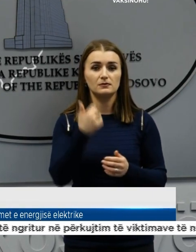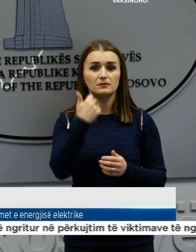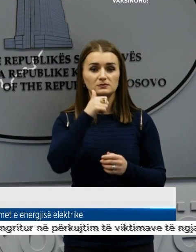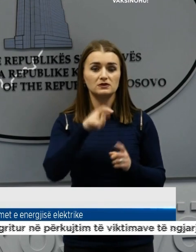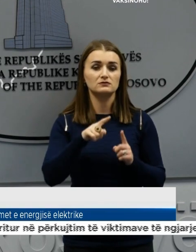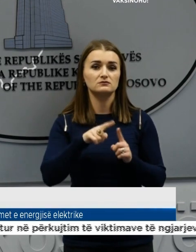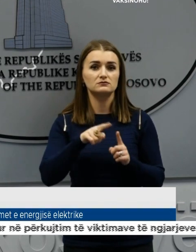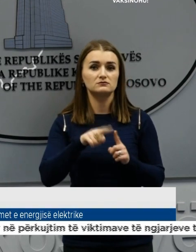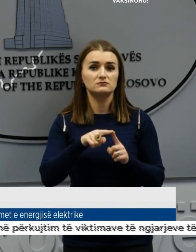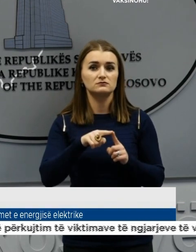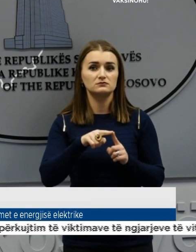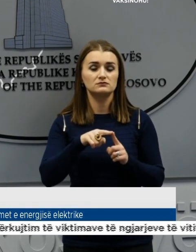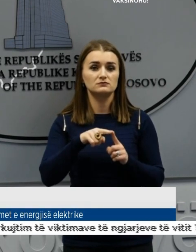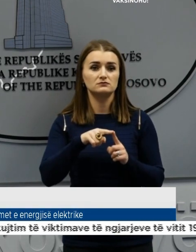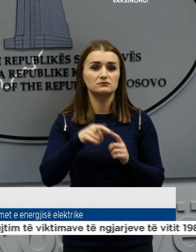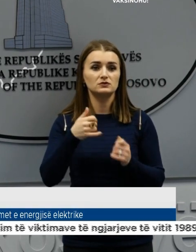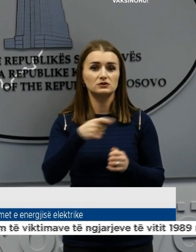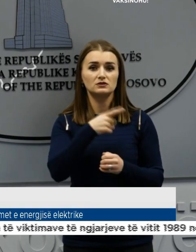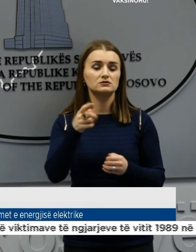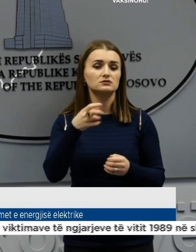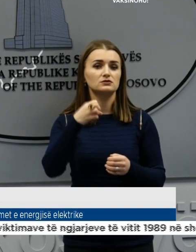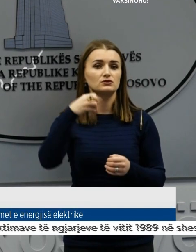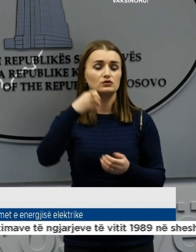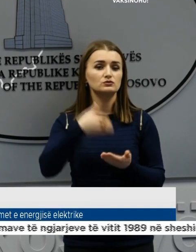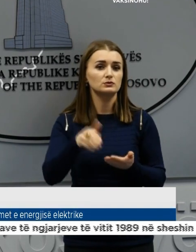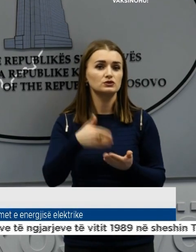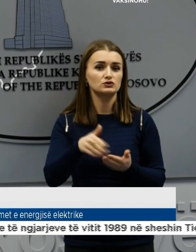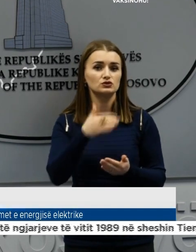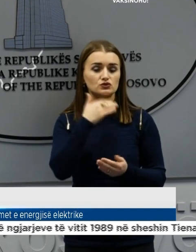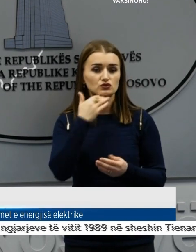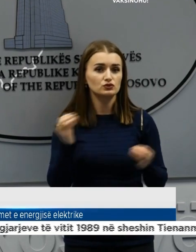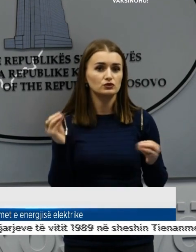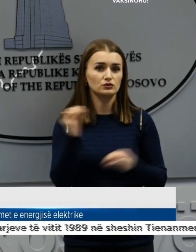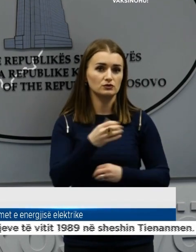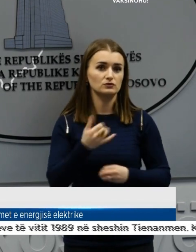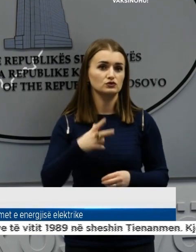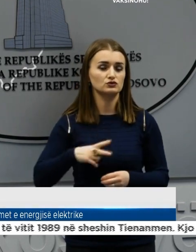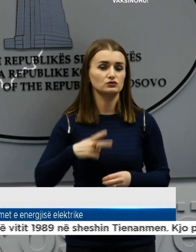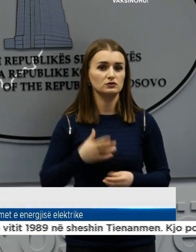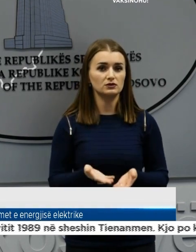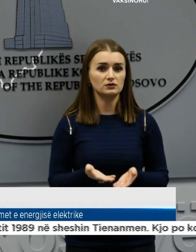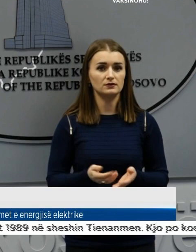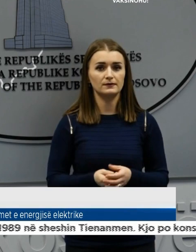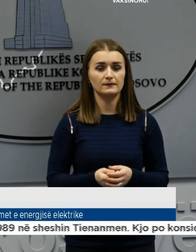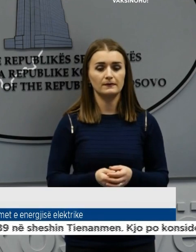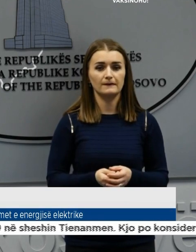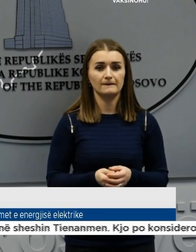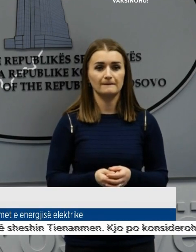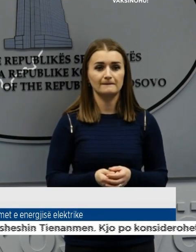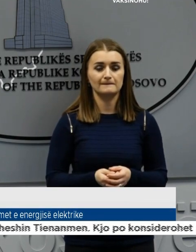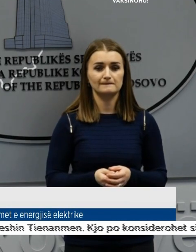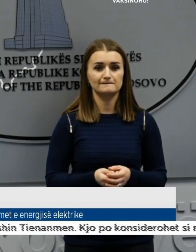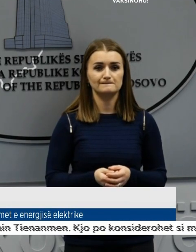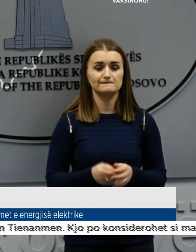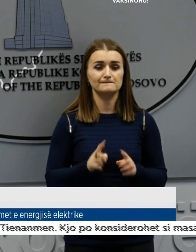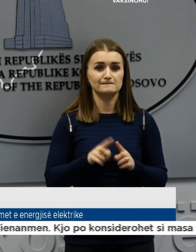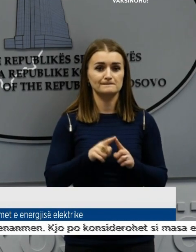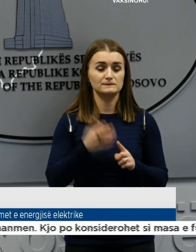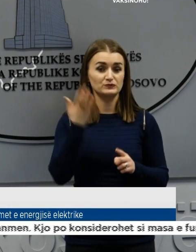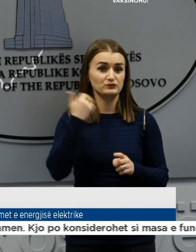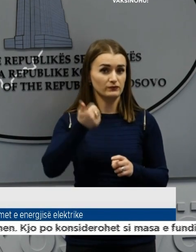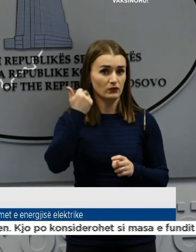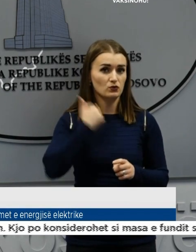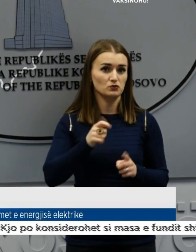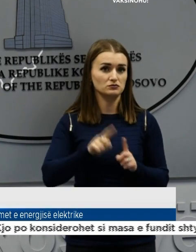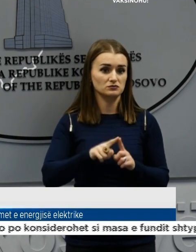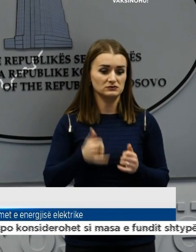lartë që është regjistruar ndonjëherë në vendin tonë. Në përdallim nga viti i kaluar në të njëjtën kohë, ne